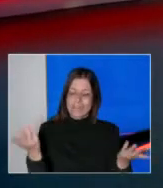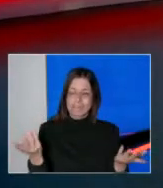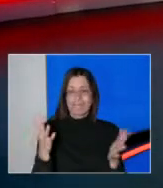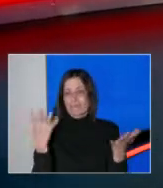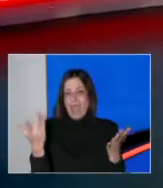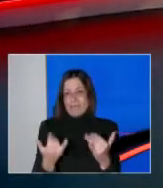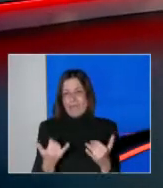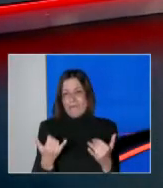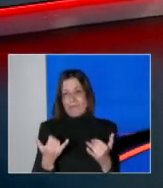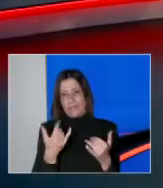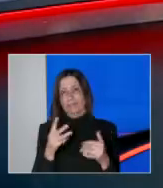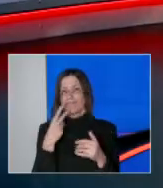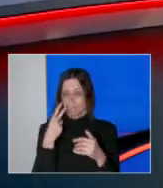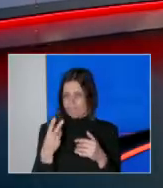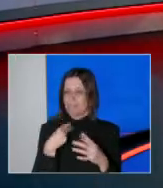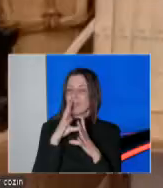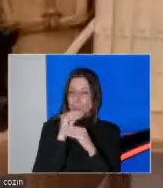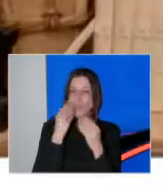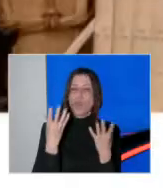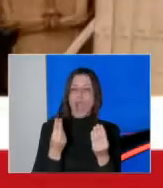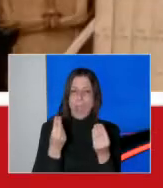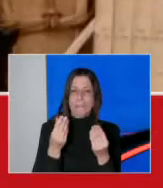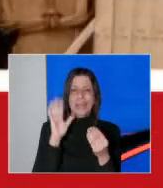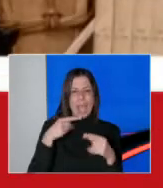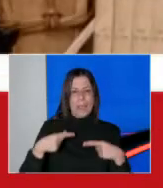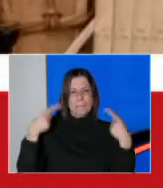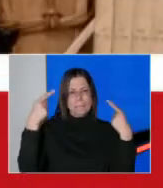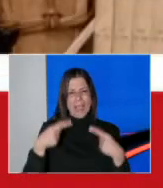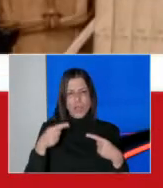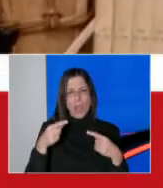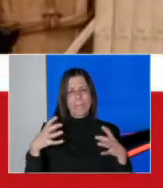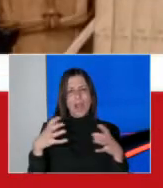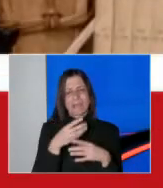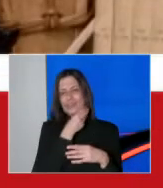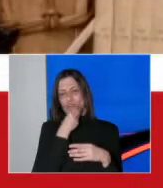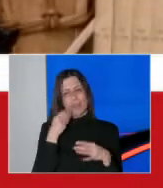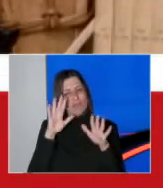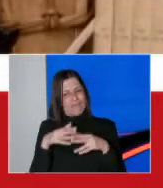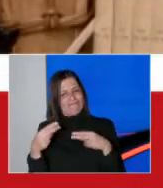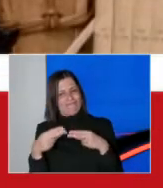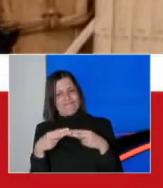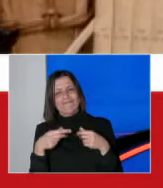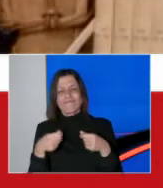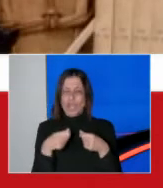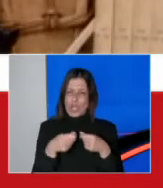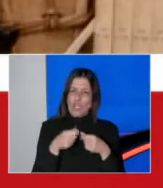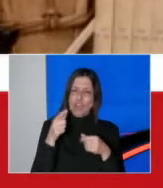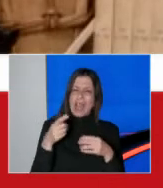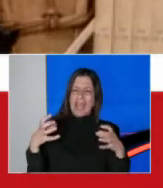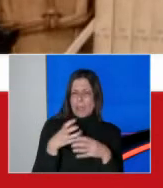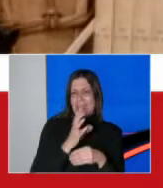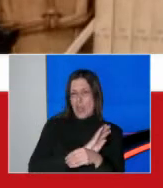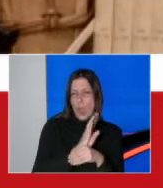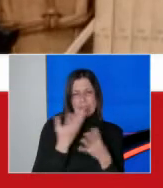כן, אז זהו, אז תראה, דיברנו הרבה, יובל, גם היום בפרלמנט צהריים ישבנו כתף אל כתף לגבי קבינט הקורונה ומה הולך לקרות